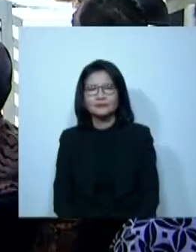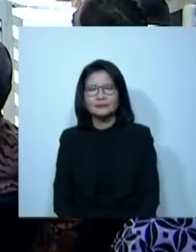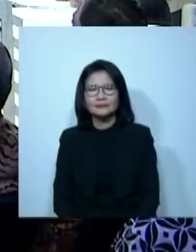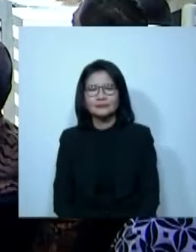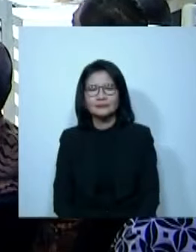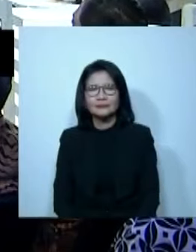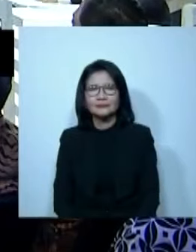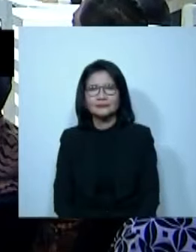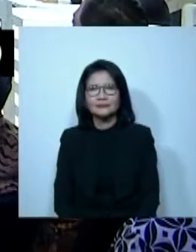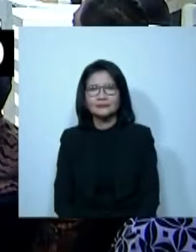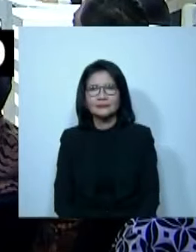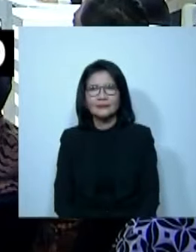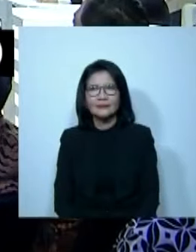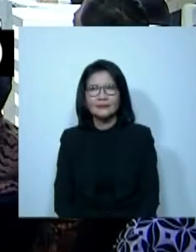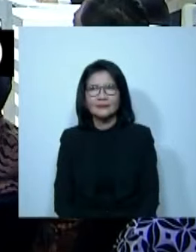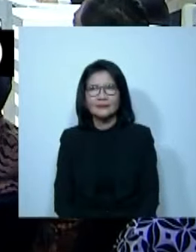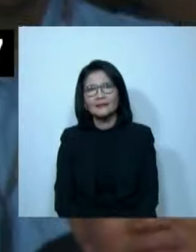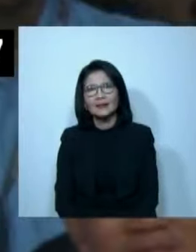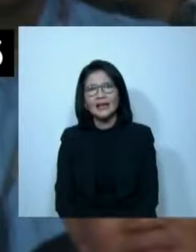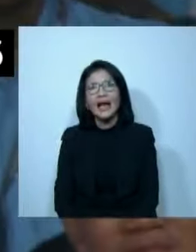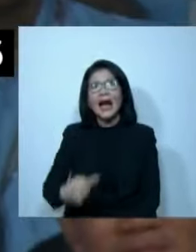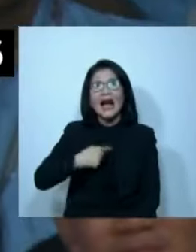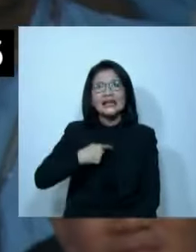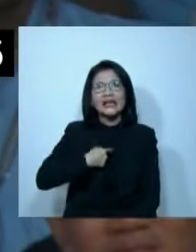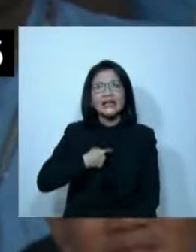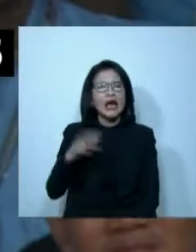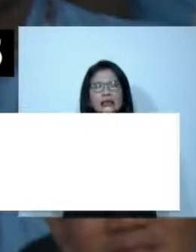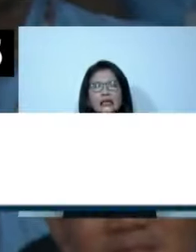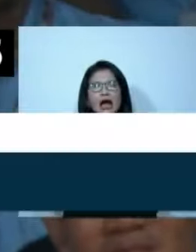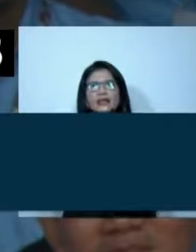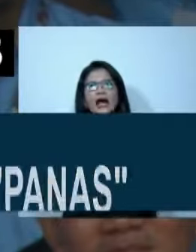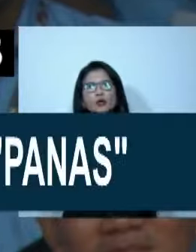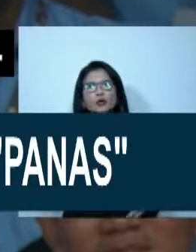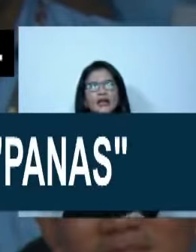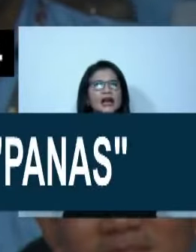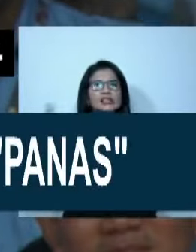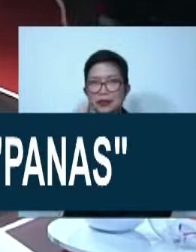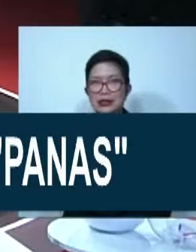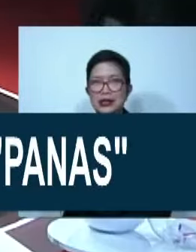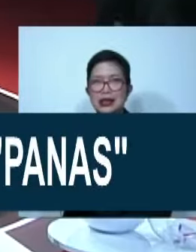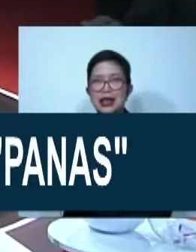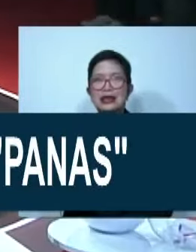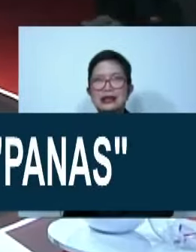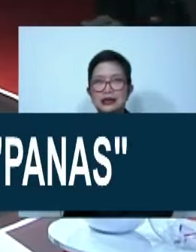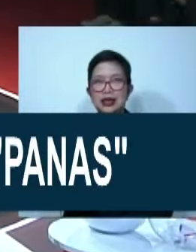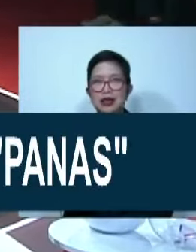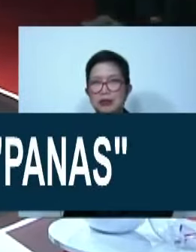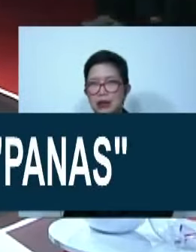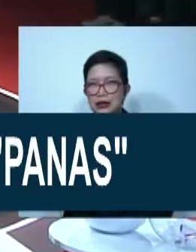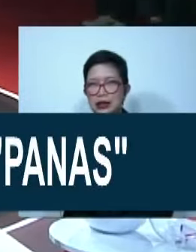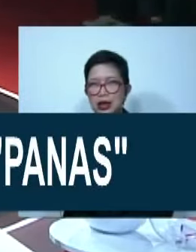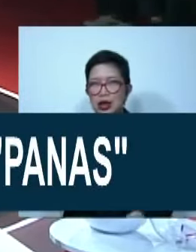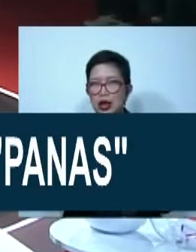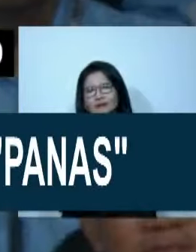urut 2 Prabowo Subianto. Kalimat tersebut kini jadi buah bibir di masyarakat.